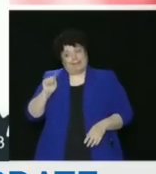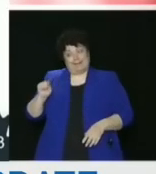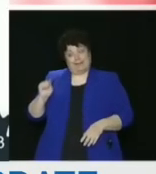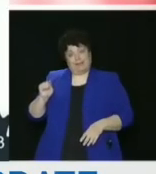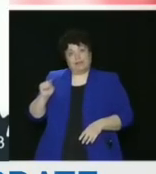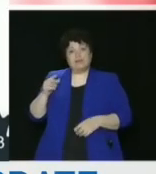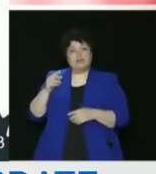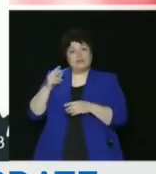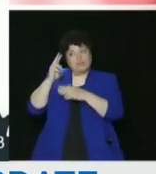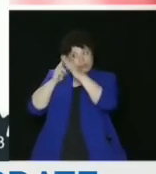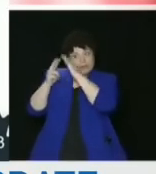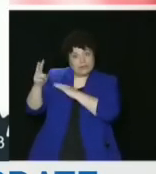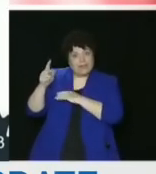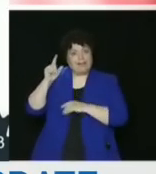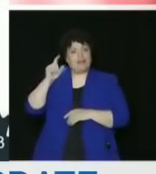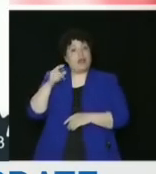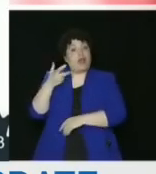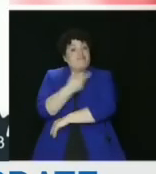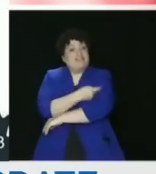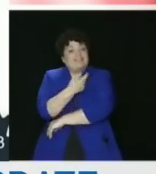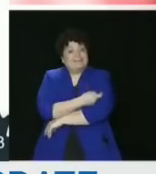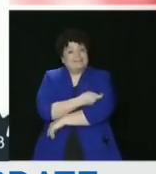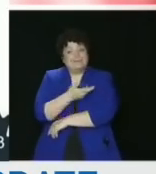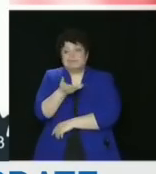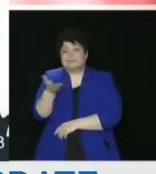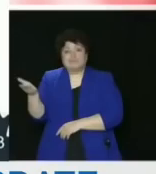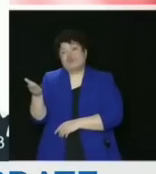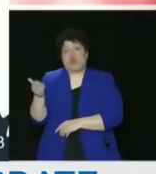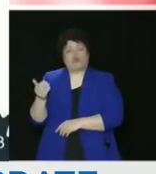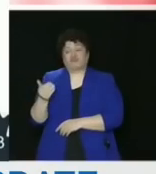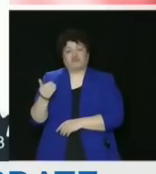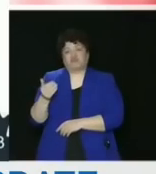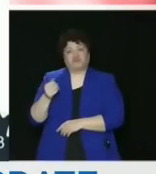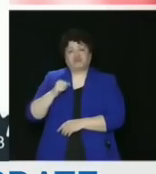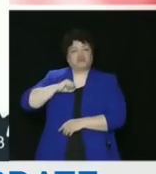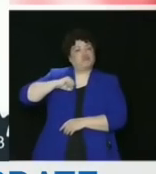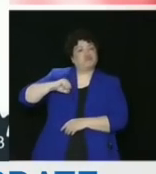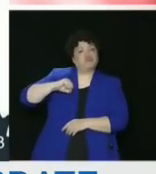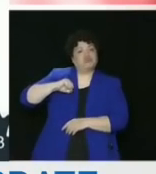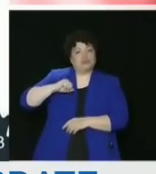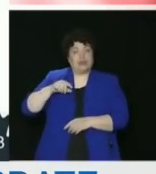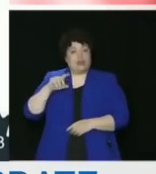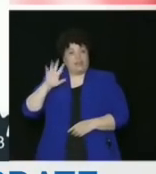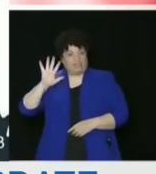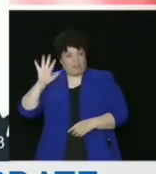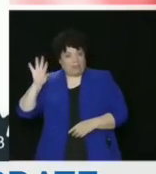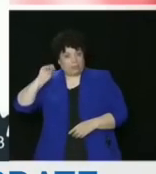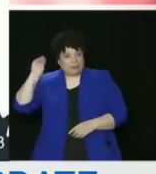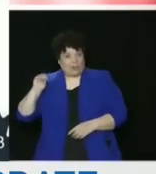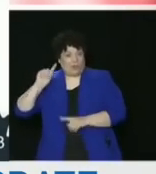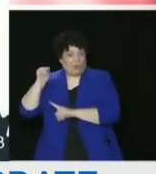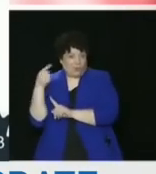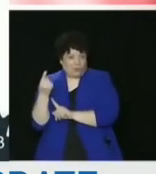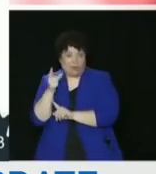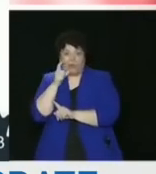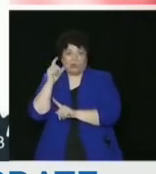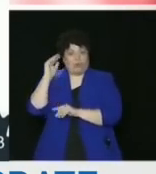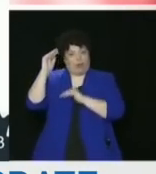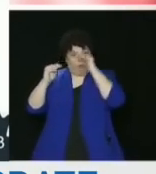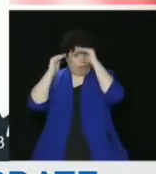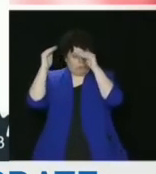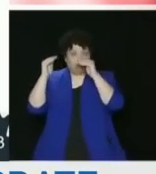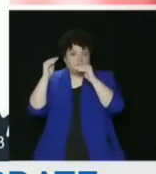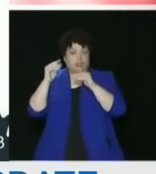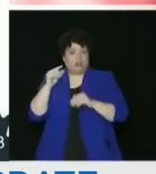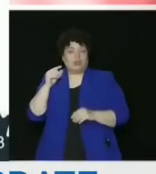acceptation du vaccin assumes plus a faible. lower vaccine Dans le cadre uptake. de ce scénario, In this seulement scenario, only 55% des adultes 55% admissibles of ont reçu eligible une